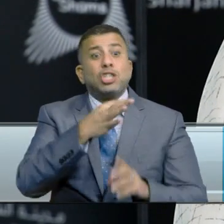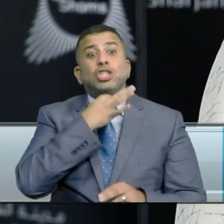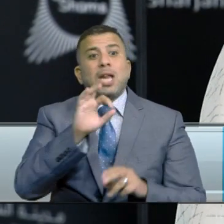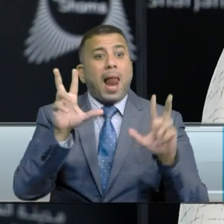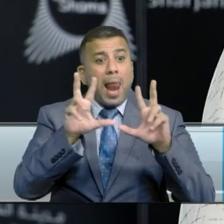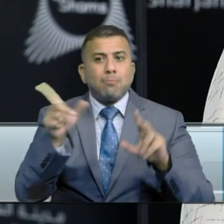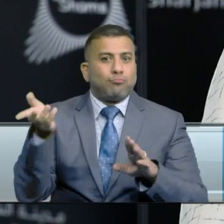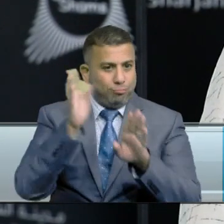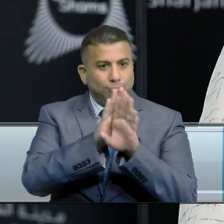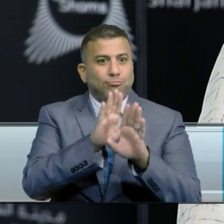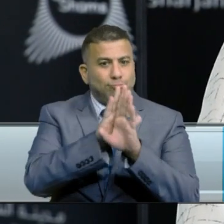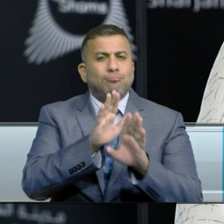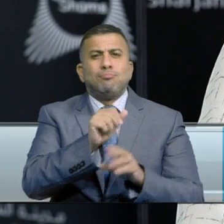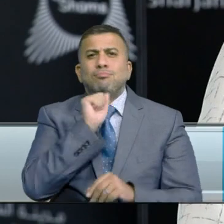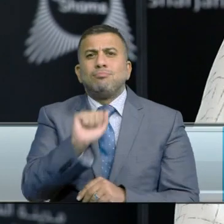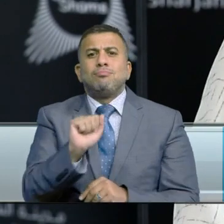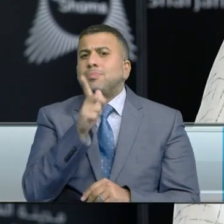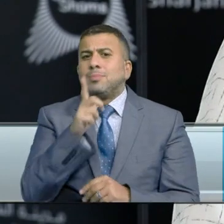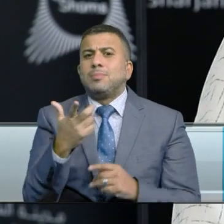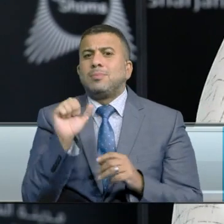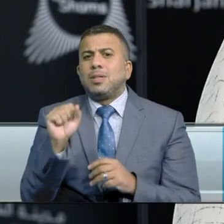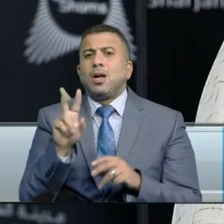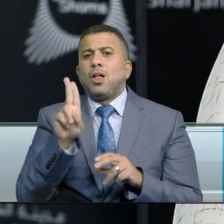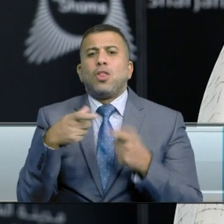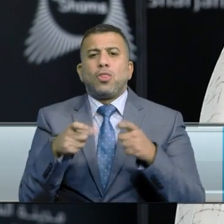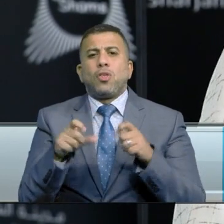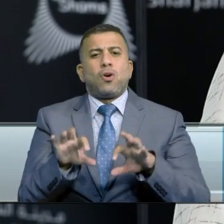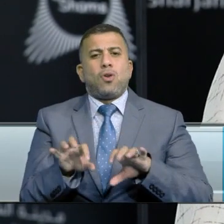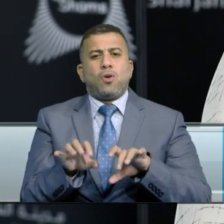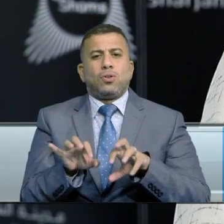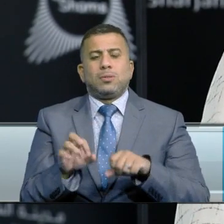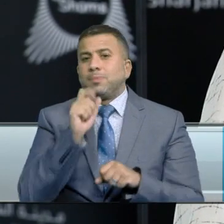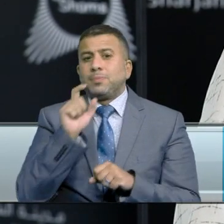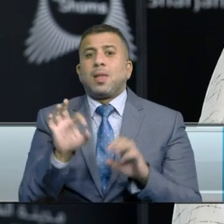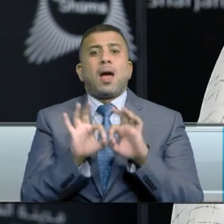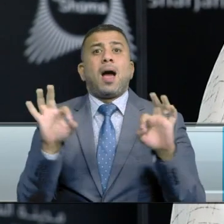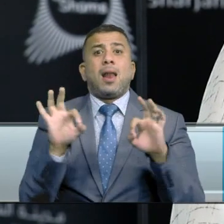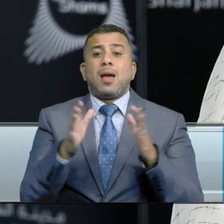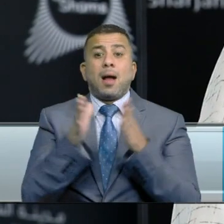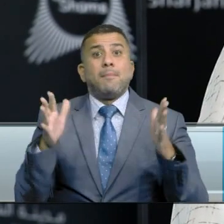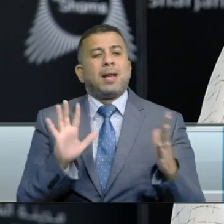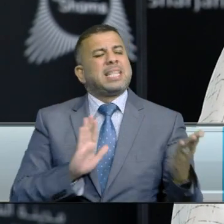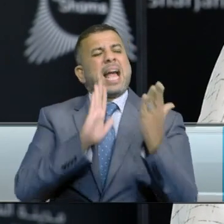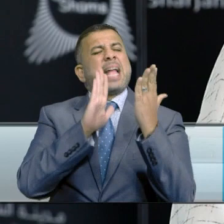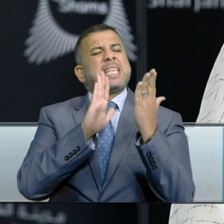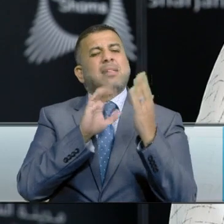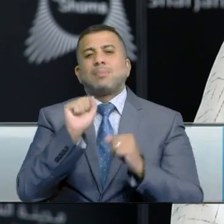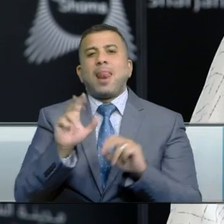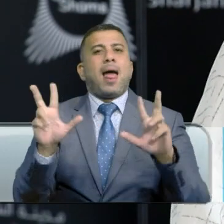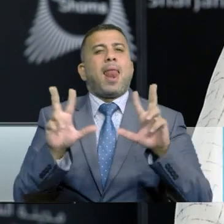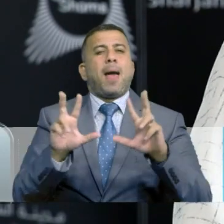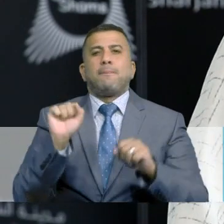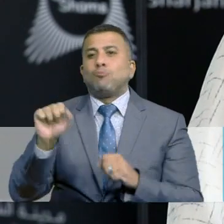الإعلام. تهدف كل من هذه الشركات الناشئة في مجال التكنولوجيا بشكل خاص على حل أكبر التحديات اللي يواجهها قطاع